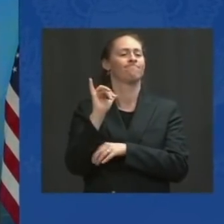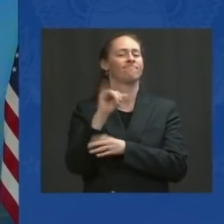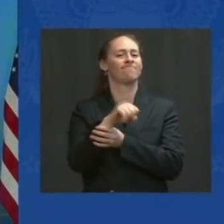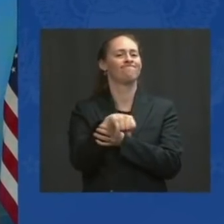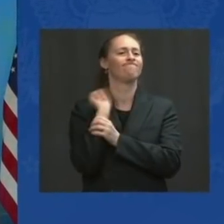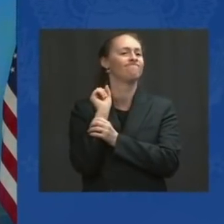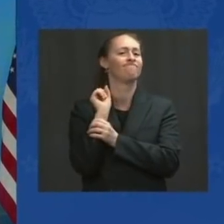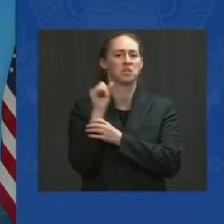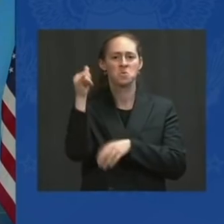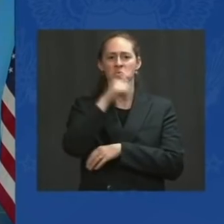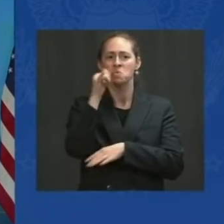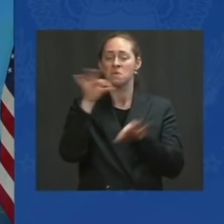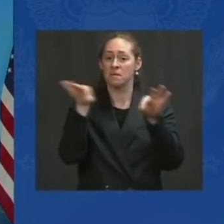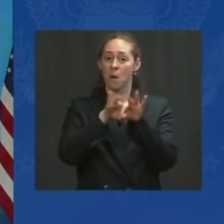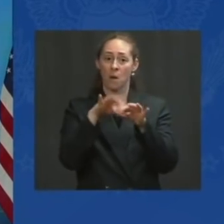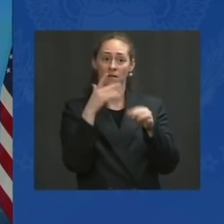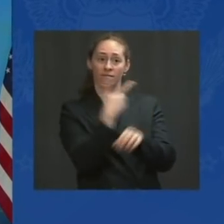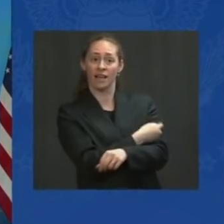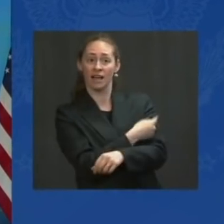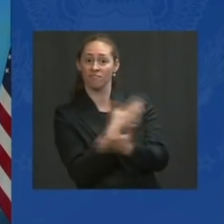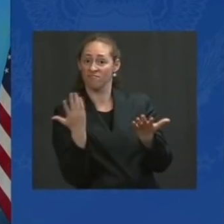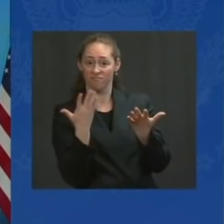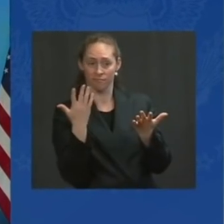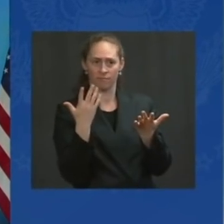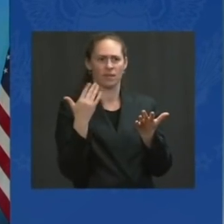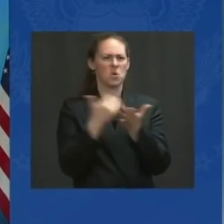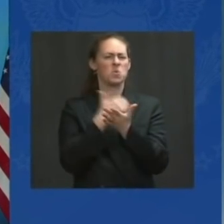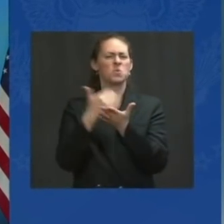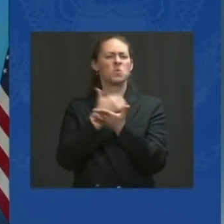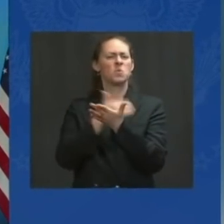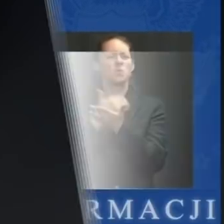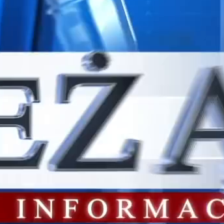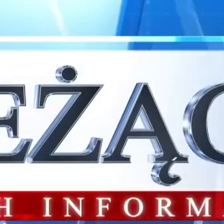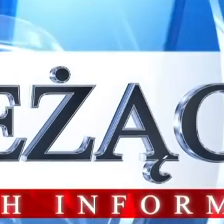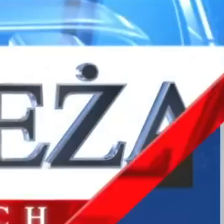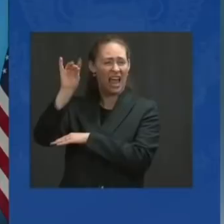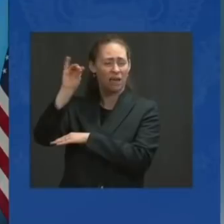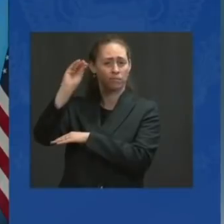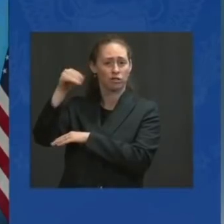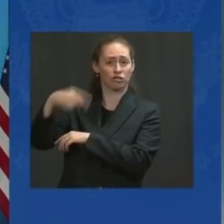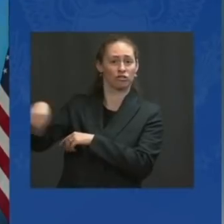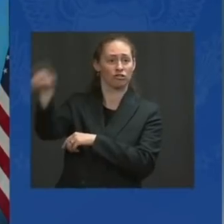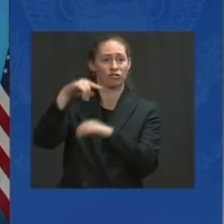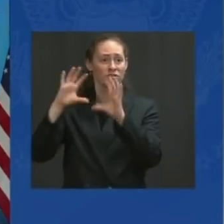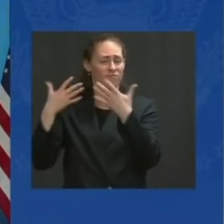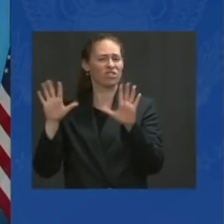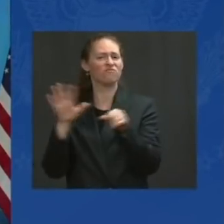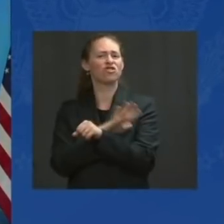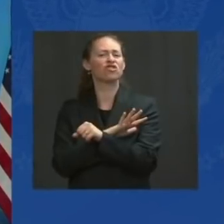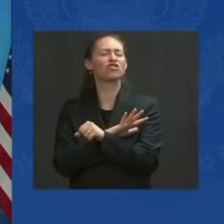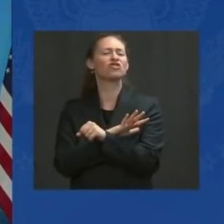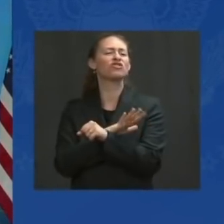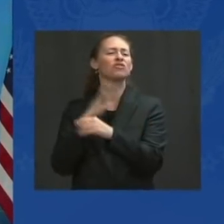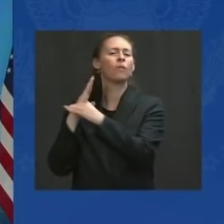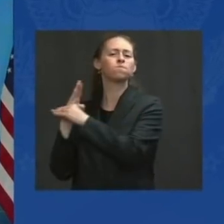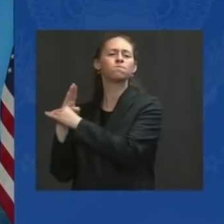Jak zaznaczył Zients, szczególnie martwią niskie statystyki antidotum wśród młodszych osób, które często uważają, że nie są podatne na wiadomo co.